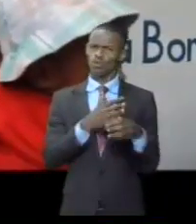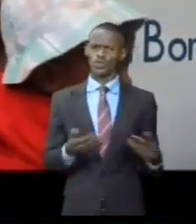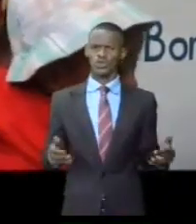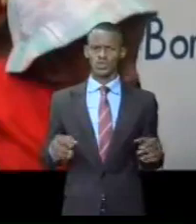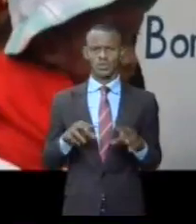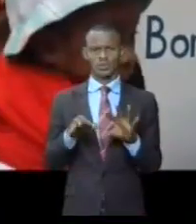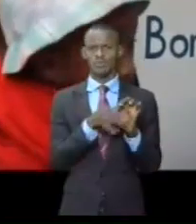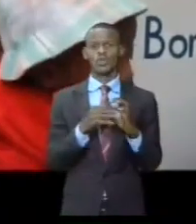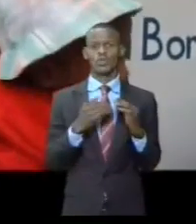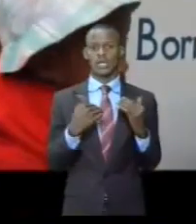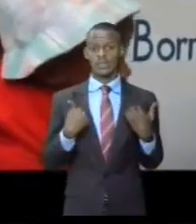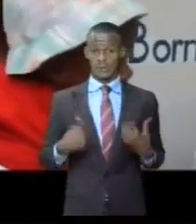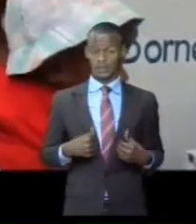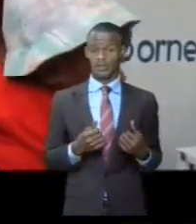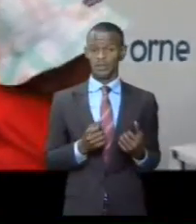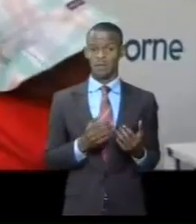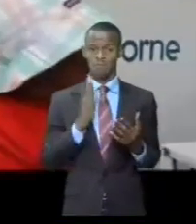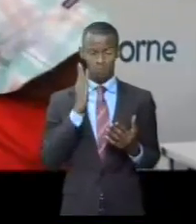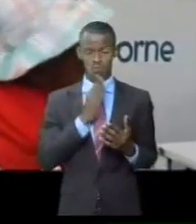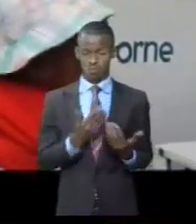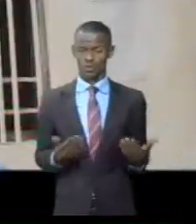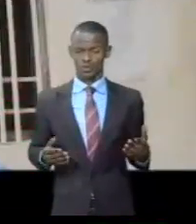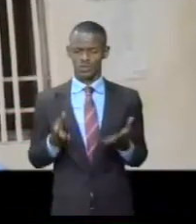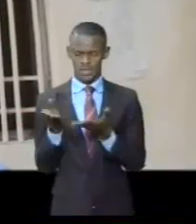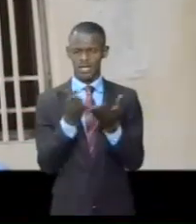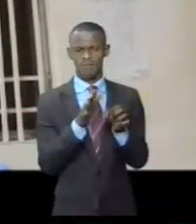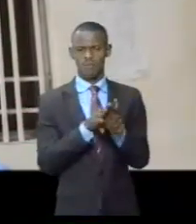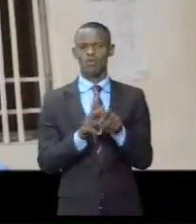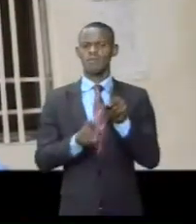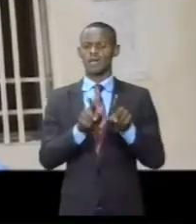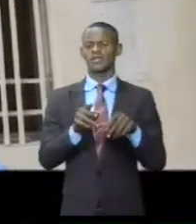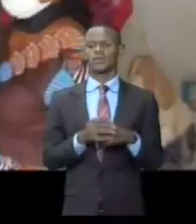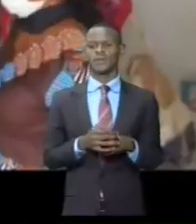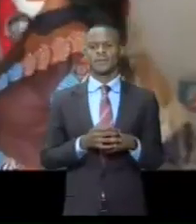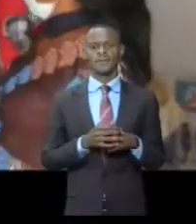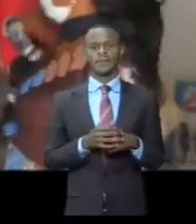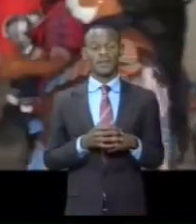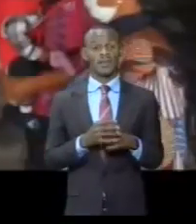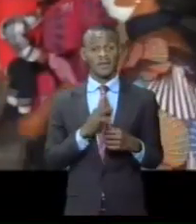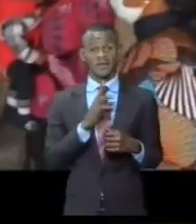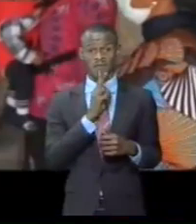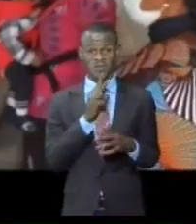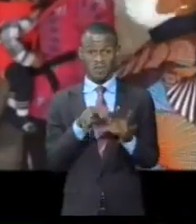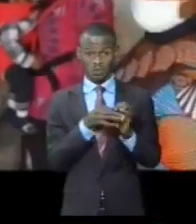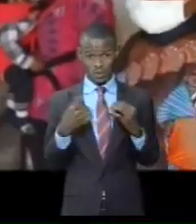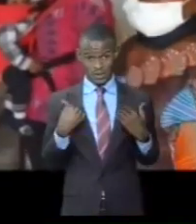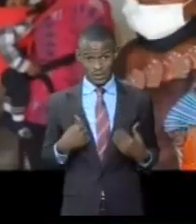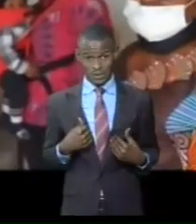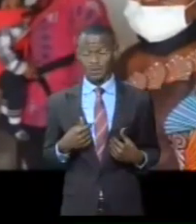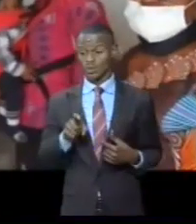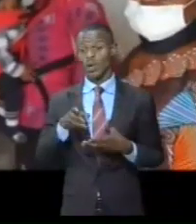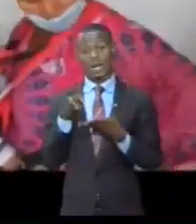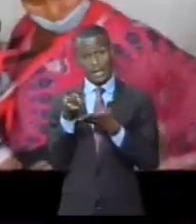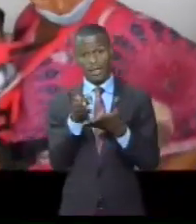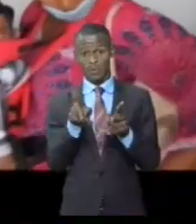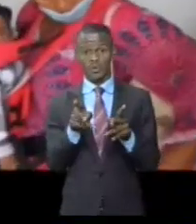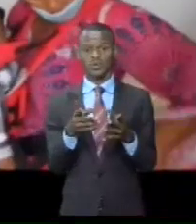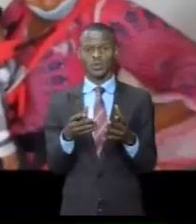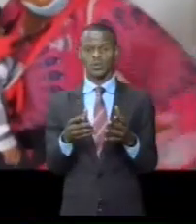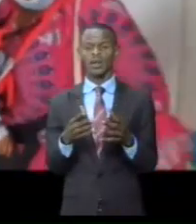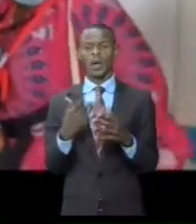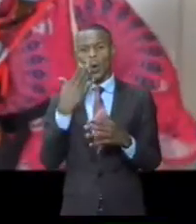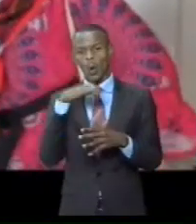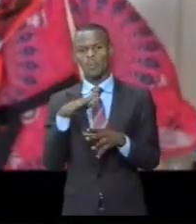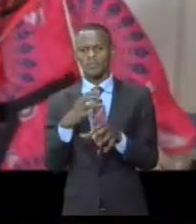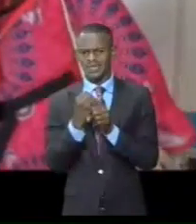c'est une bonne chose qui aide beaucoup de personnes. Rendre accessibles les soins de santé de qualité à un faible coût, c'est le